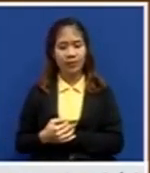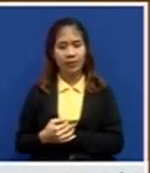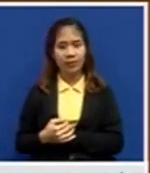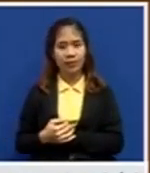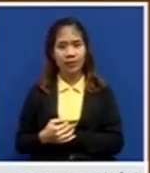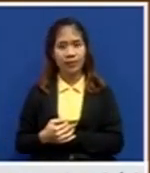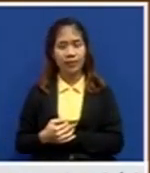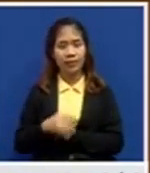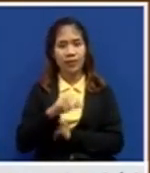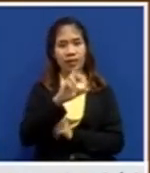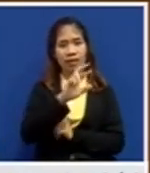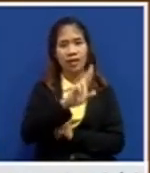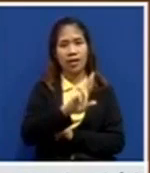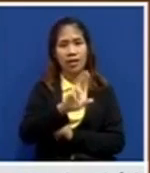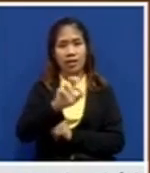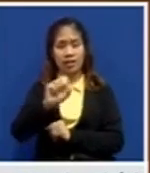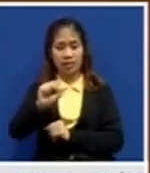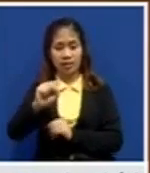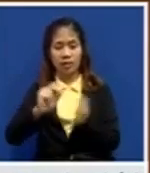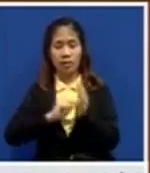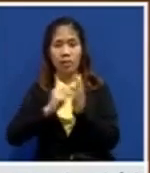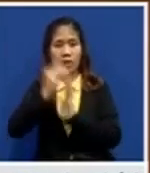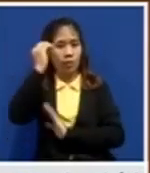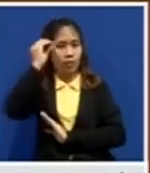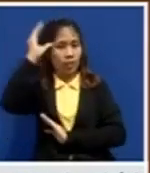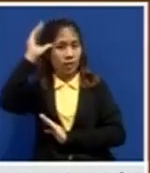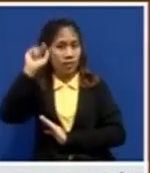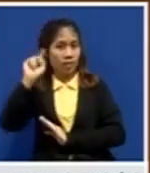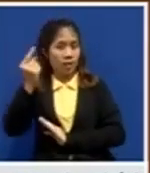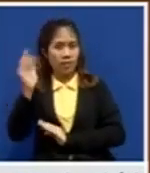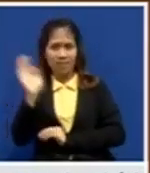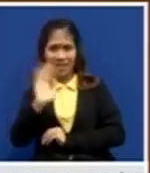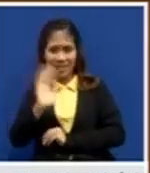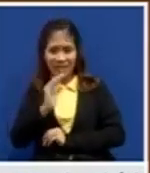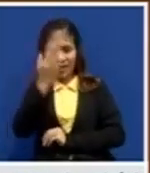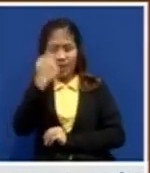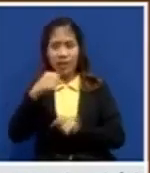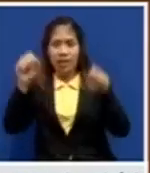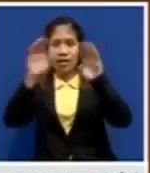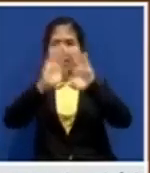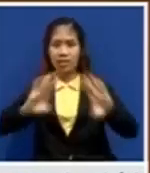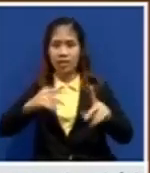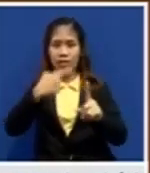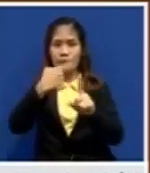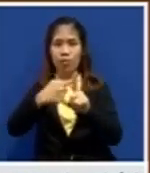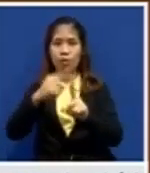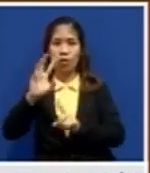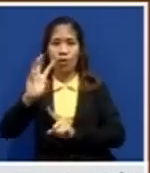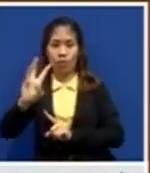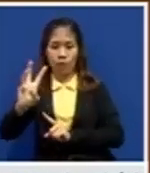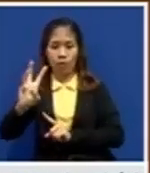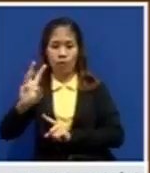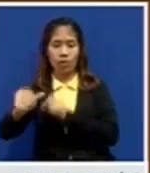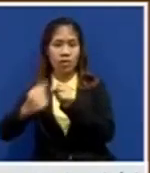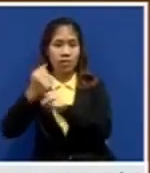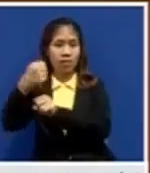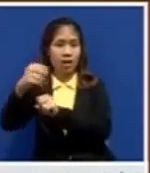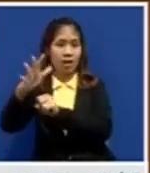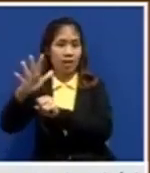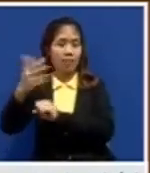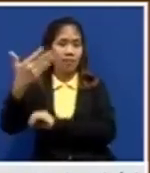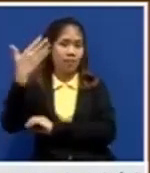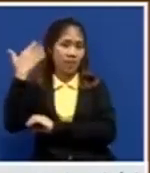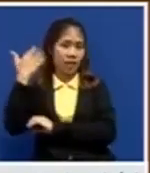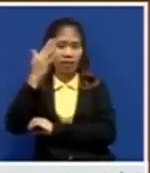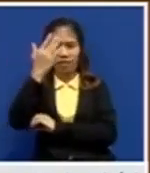อาเซบไม่ใช่ในความคิดใหม่เลยมันก็คืออาเซียนโดหกตั้งแต่15ปีที่แล้วแต่วันนี้ยังเจรจาไม่จบเพราะ